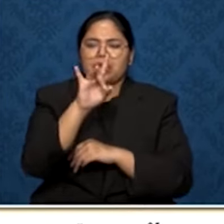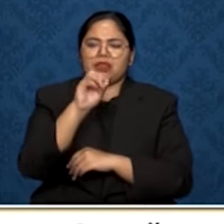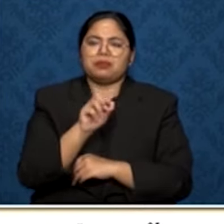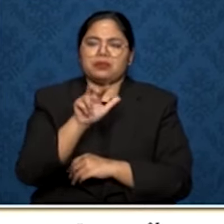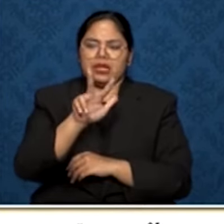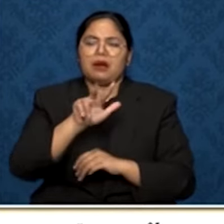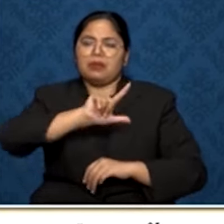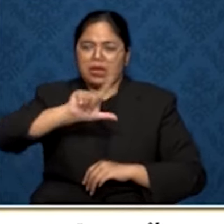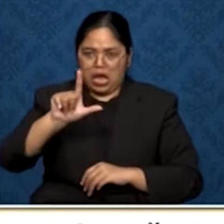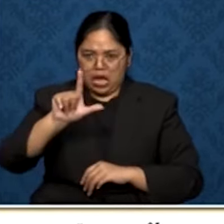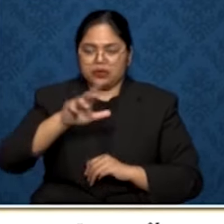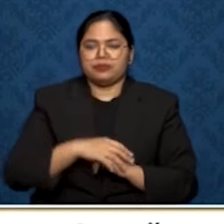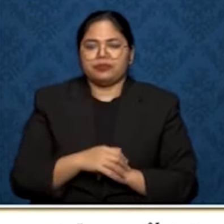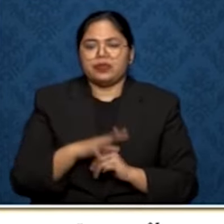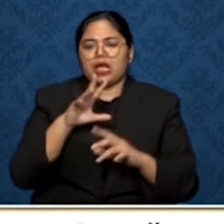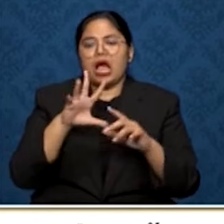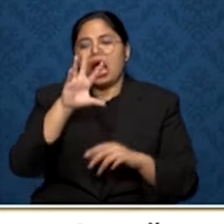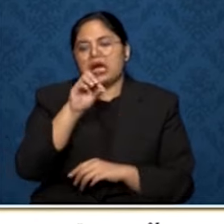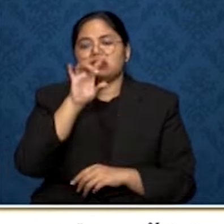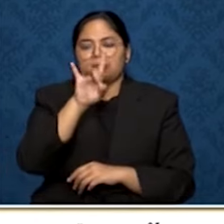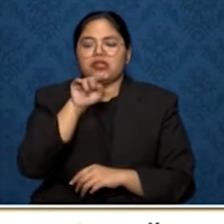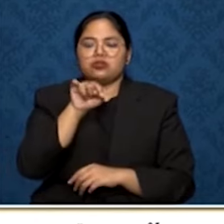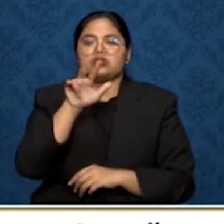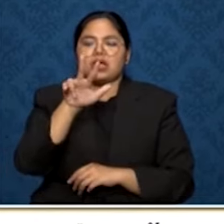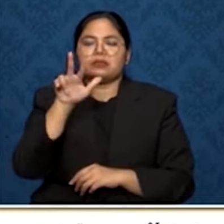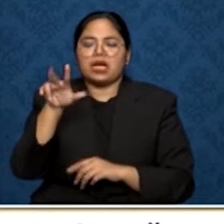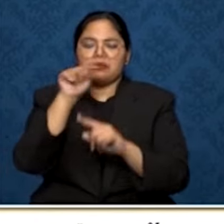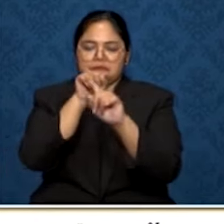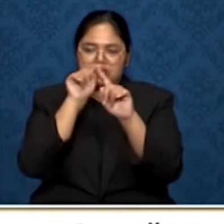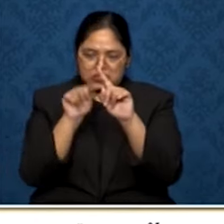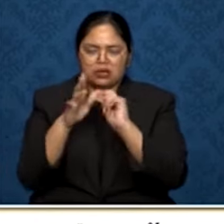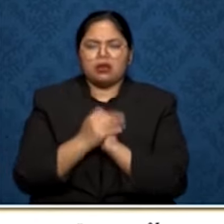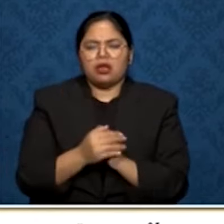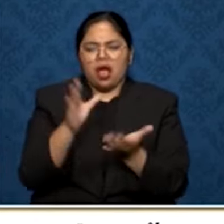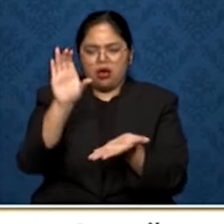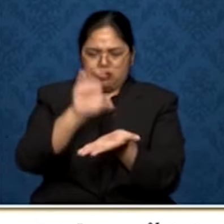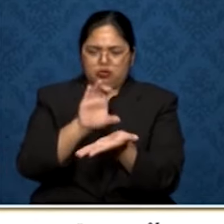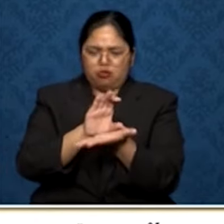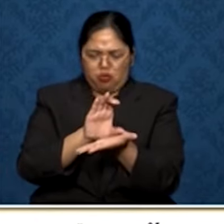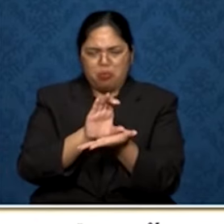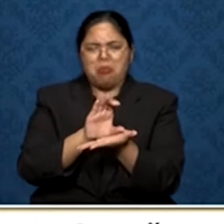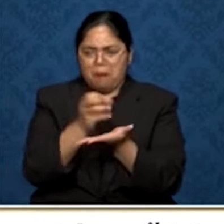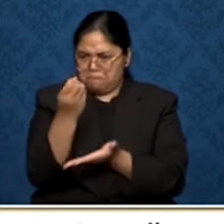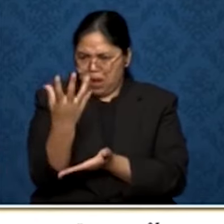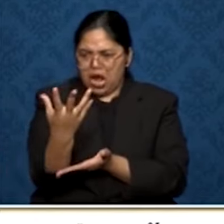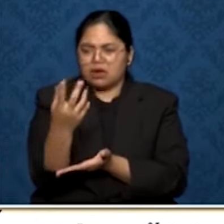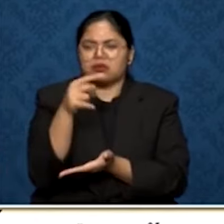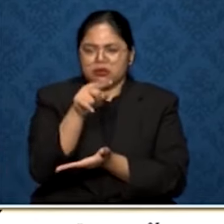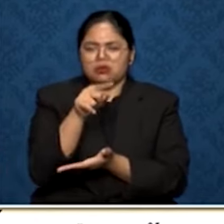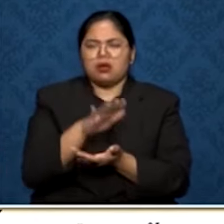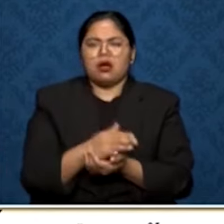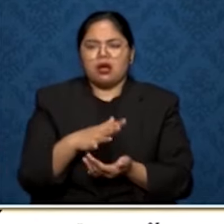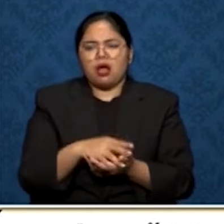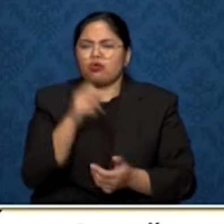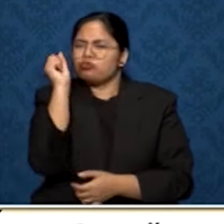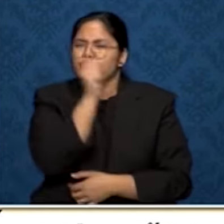บาท58.33%ึ่งอัี้ถือวาใช้งปมาใสกส่นทเยอะมากนะครับเพรโนตีถามาทายค